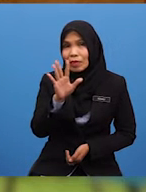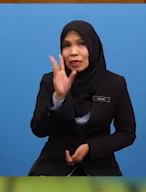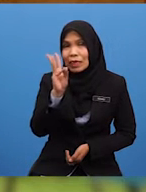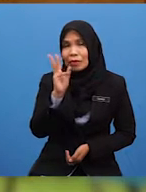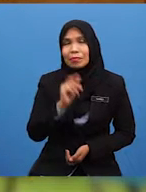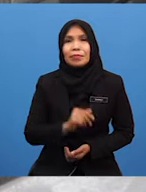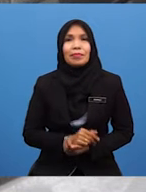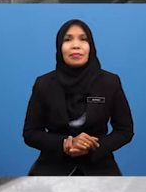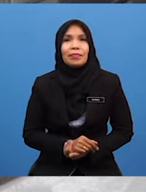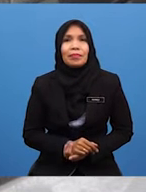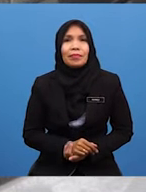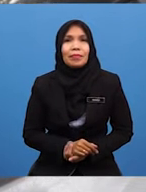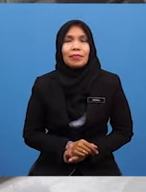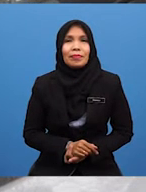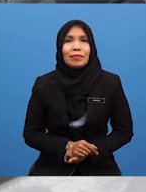1, 3, 5, 6.